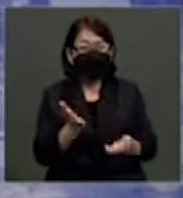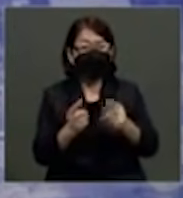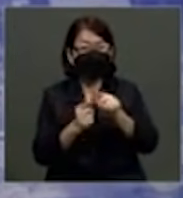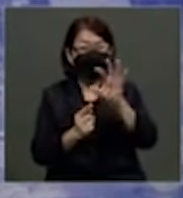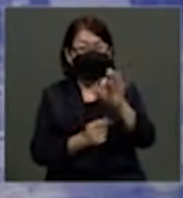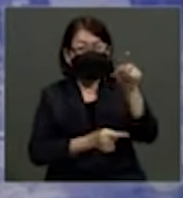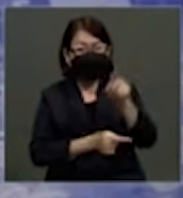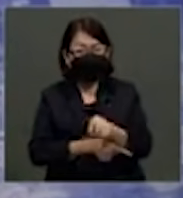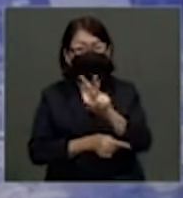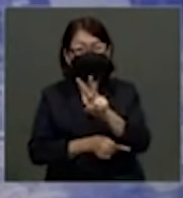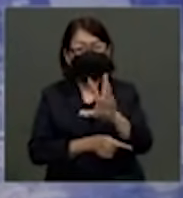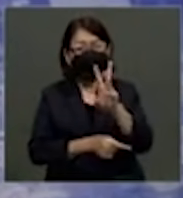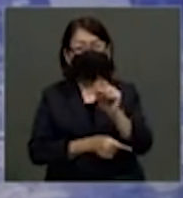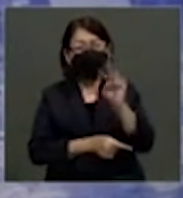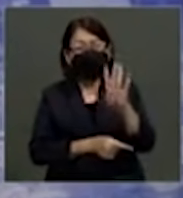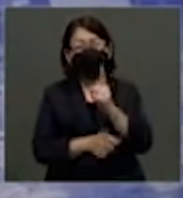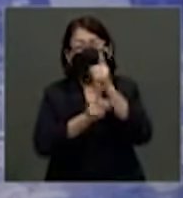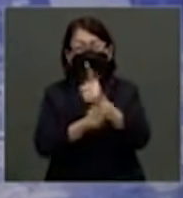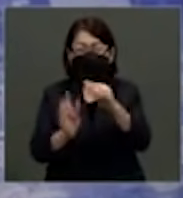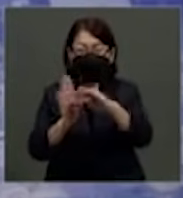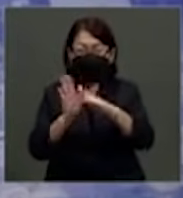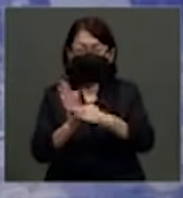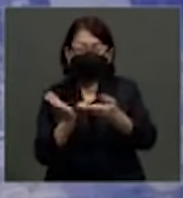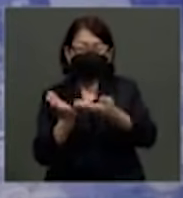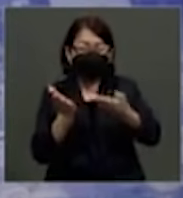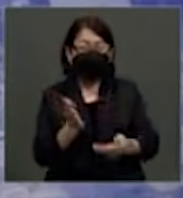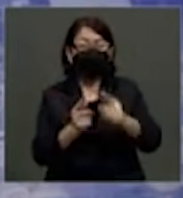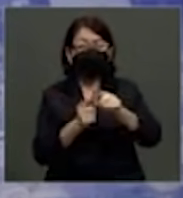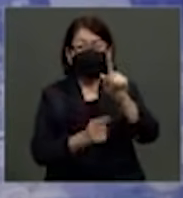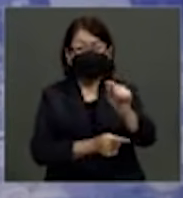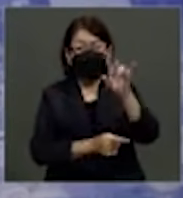ชื้อไวรัสโคโรนา2019นะครับฉบับที่